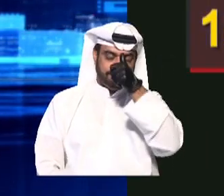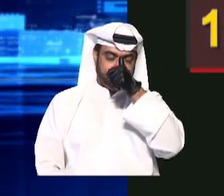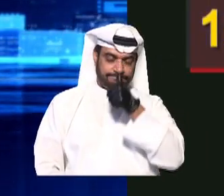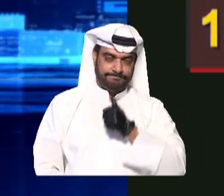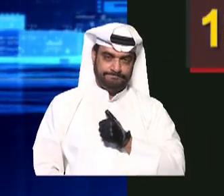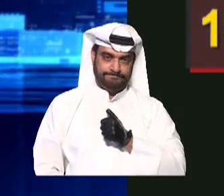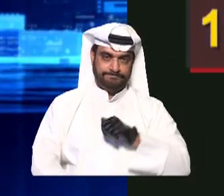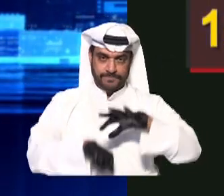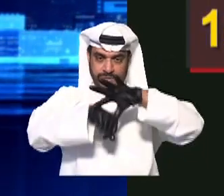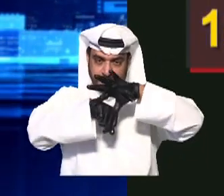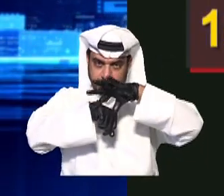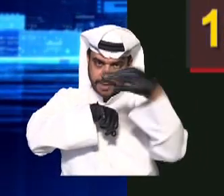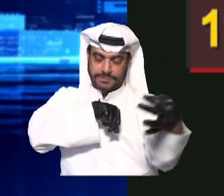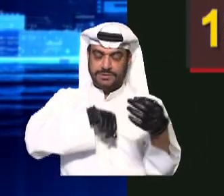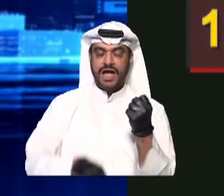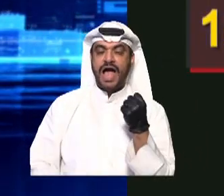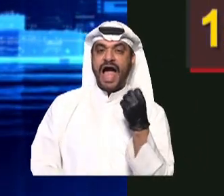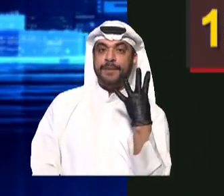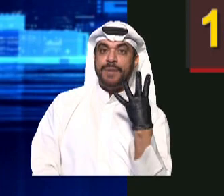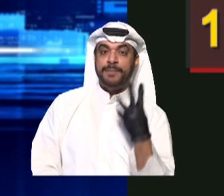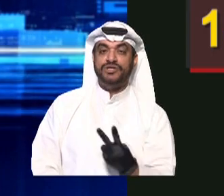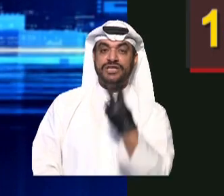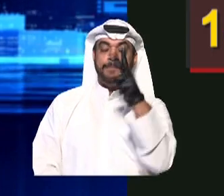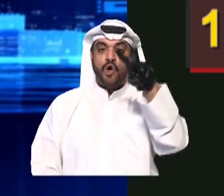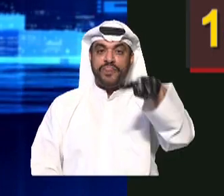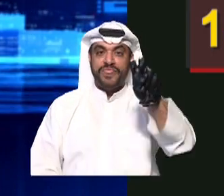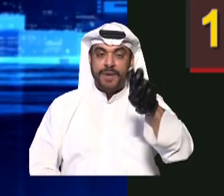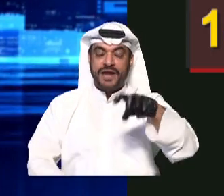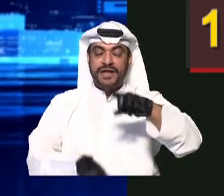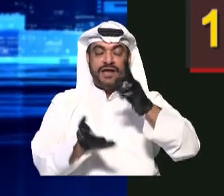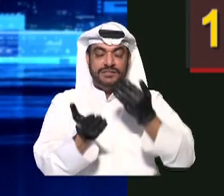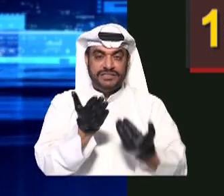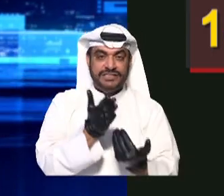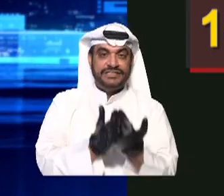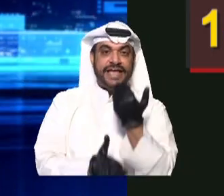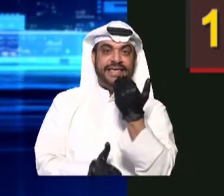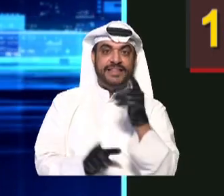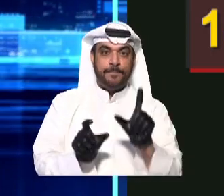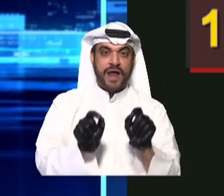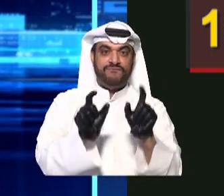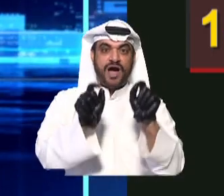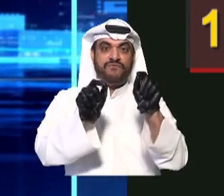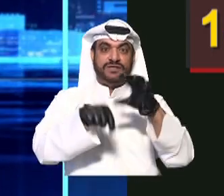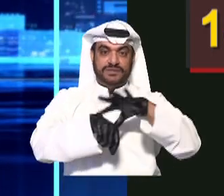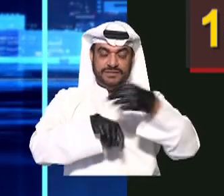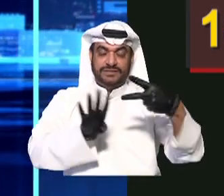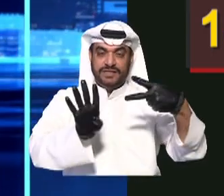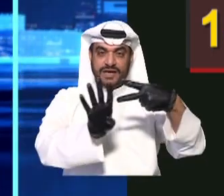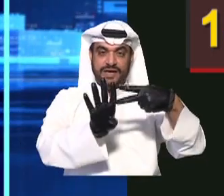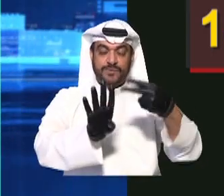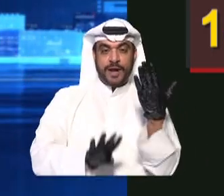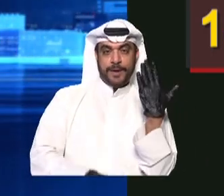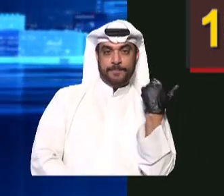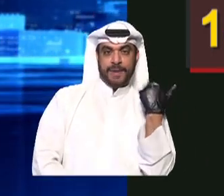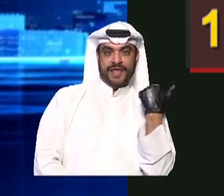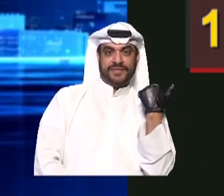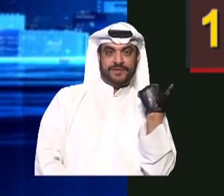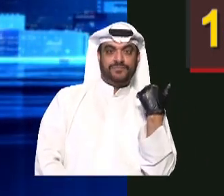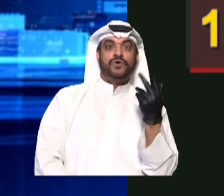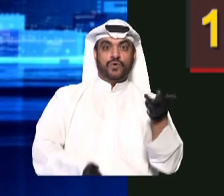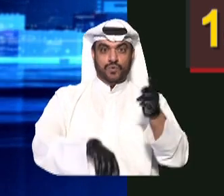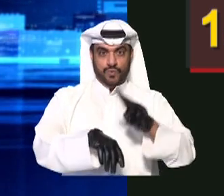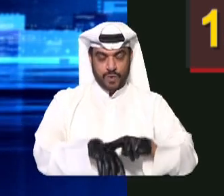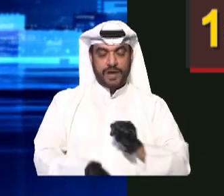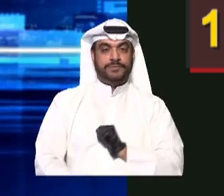تسجيل 487 إصابة جديدة بالمرض خلال 24 ساعة الماضية وعشر